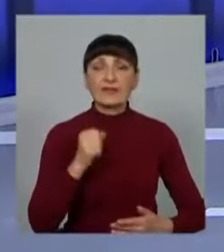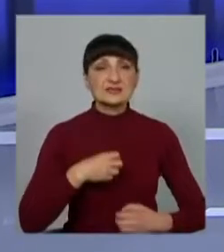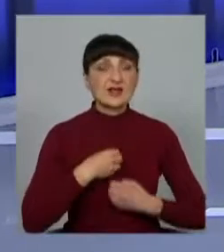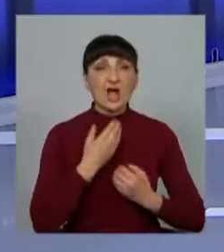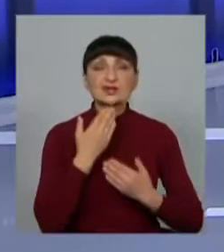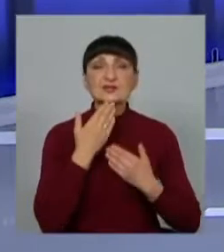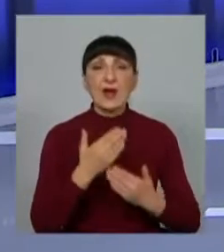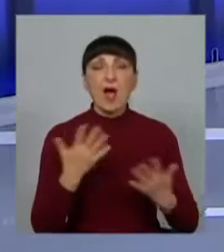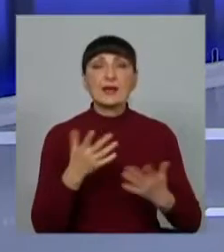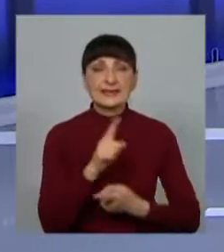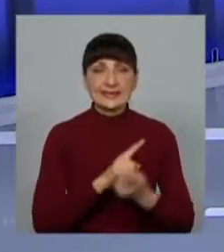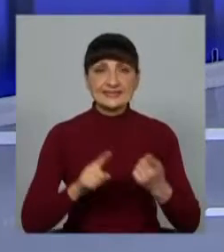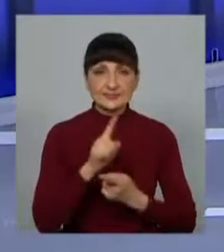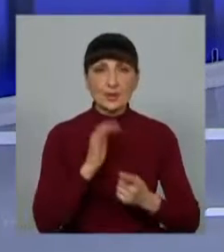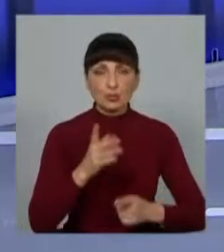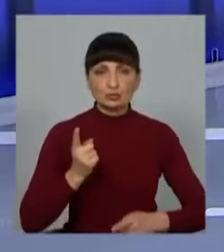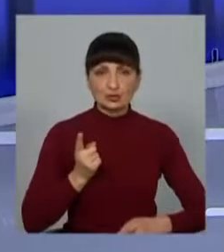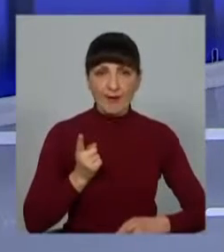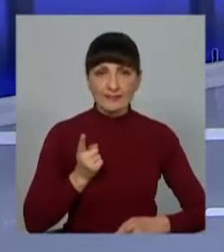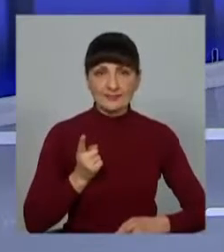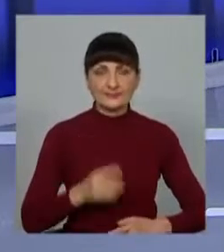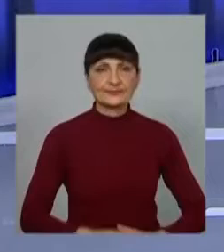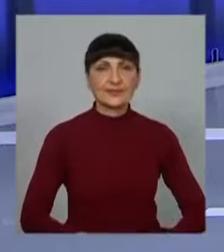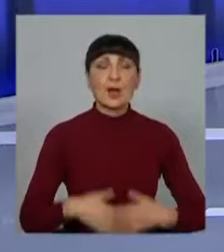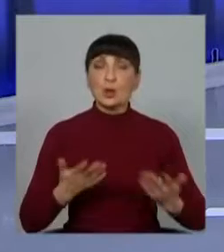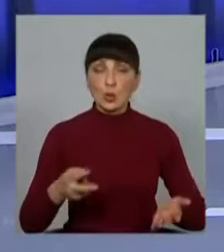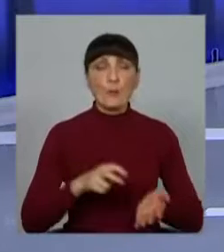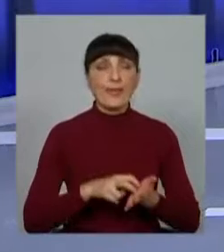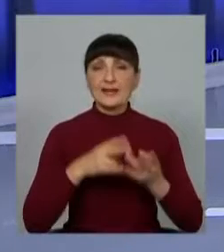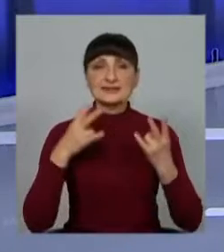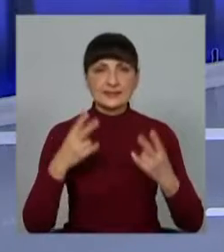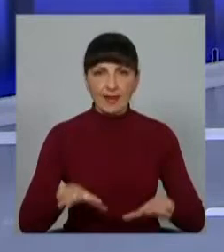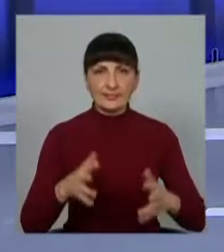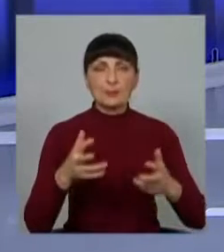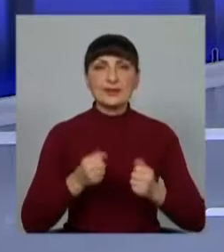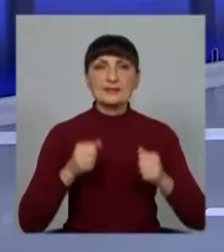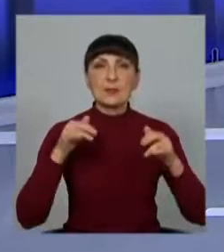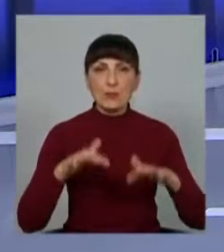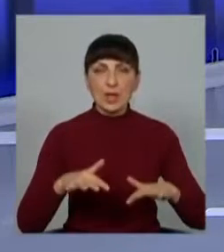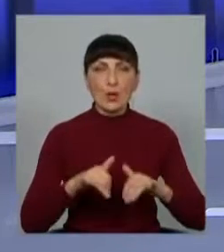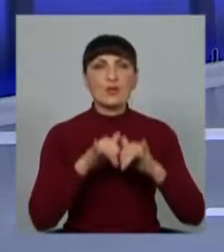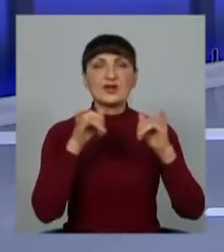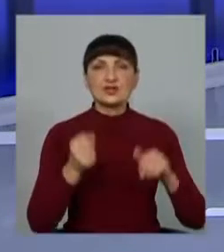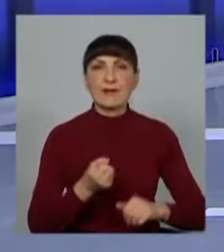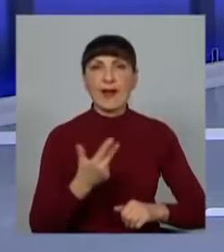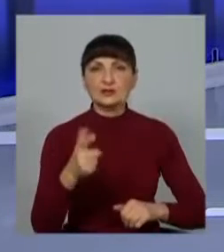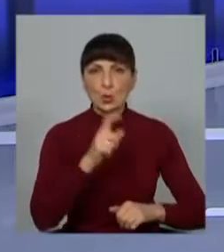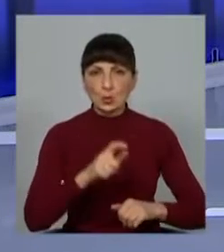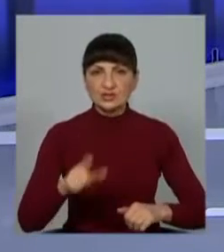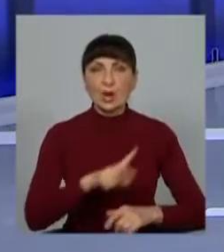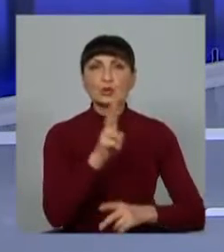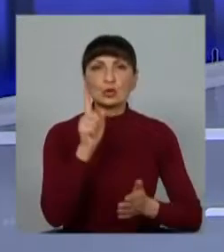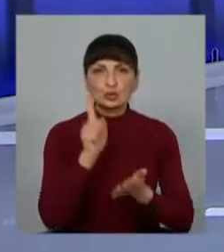же, какие изменения ожидают нас? Диас, ну, бояться нечего. Принятые меры, в частности, увеличение количества людей, которые